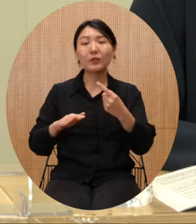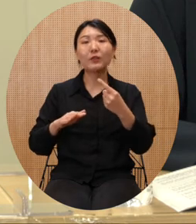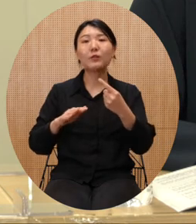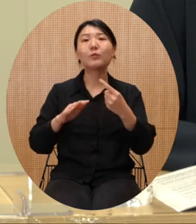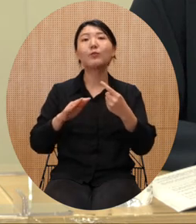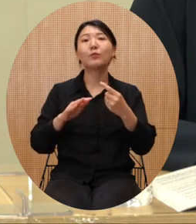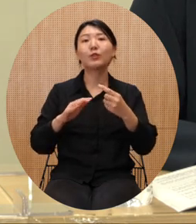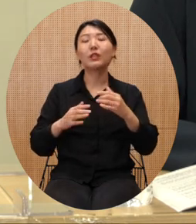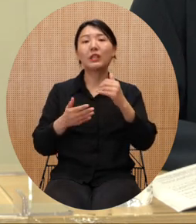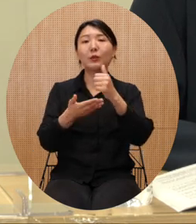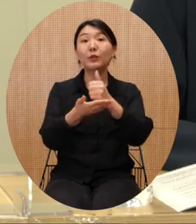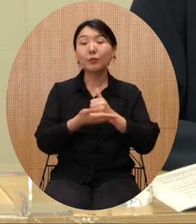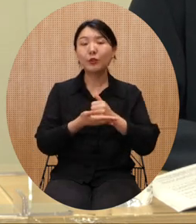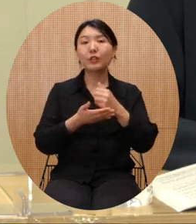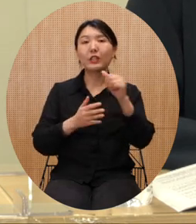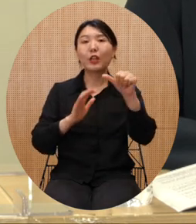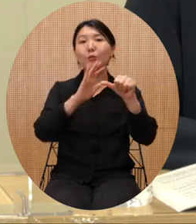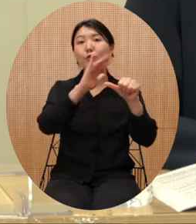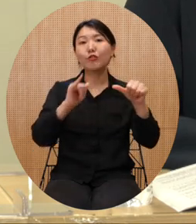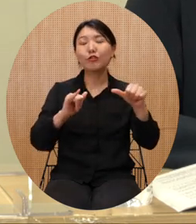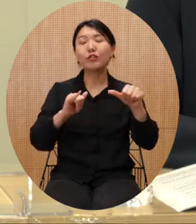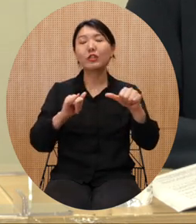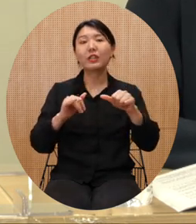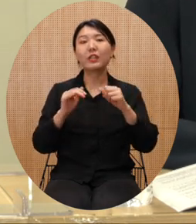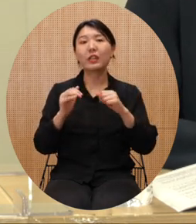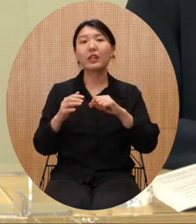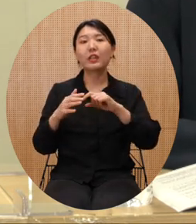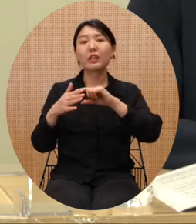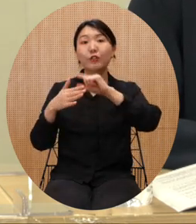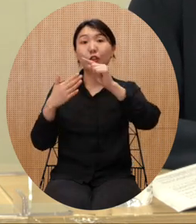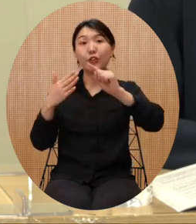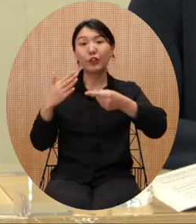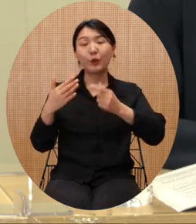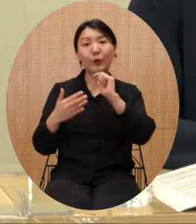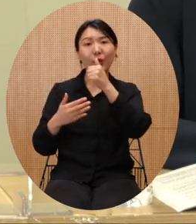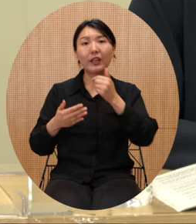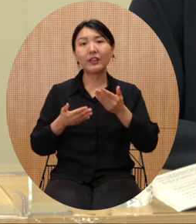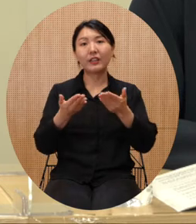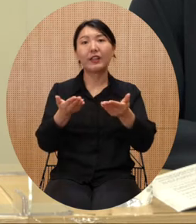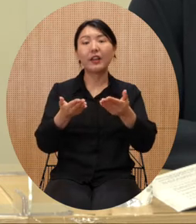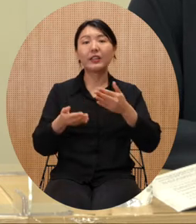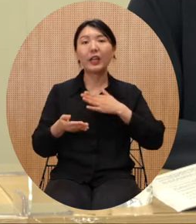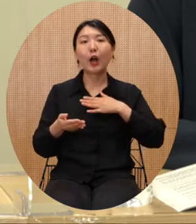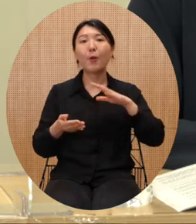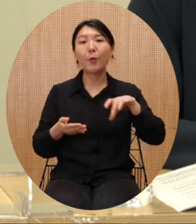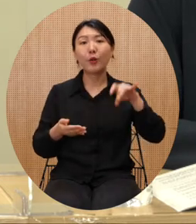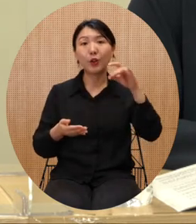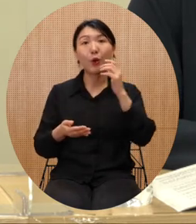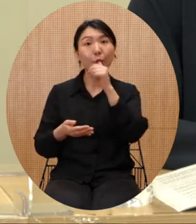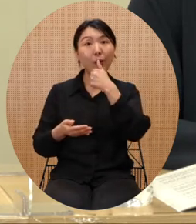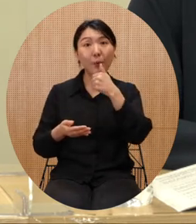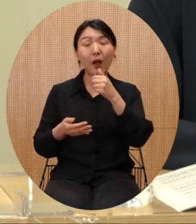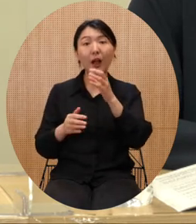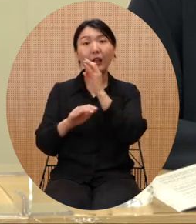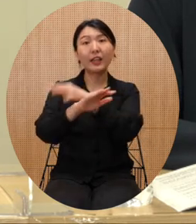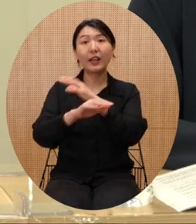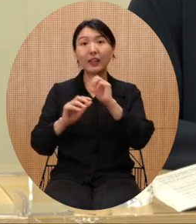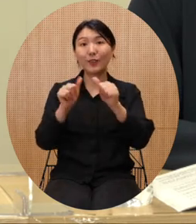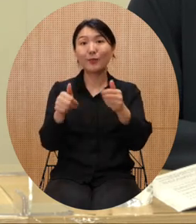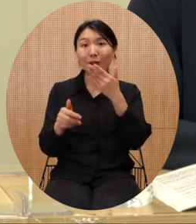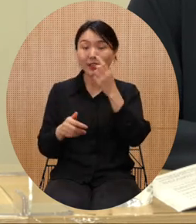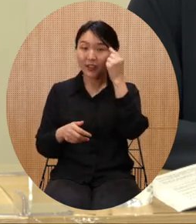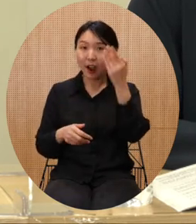5분을 모셨습니다. 일단 차례대로 일단 소개를 드리겠습니다. 제가 소개를 드리면 어떻게 뭐 간단하게 인사를 좀